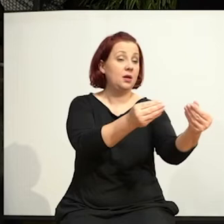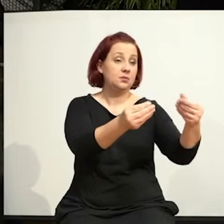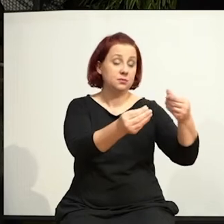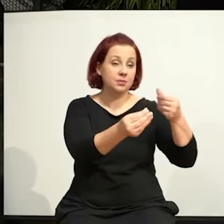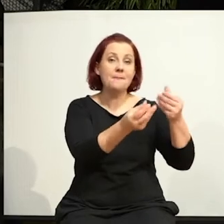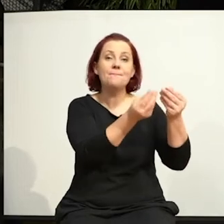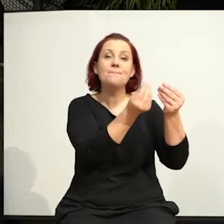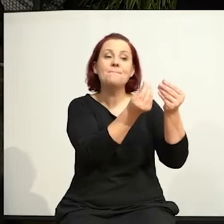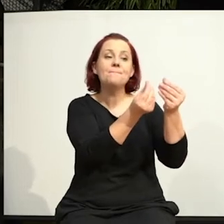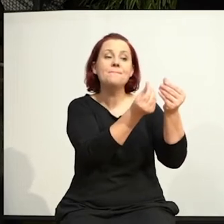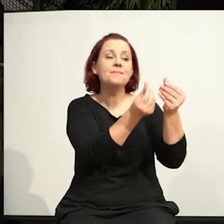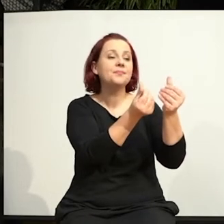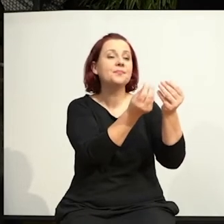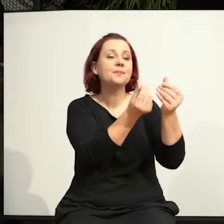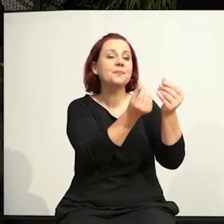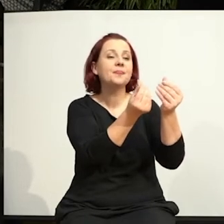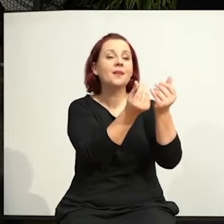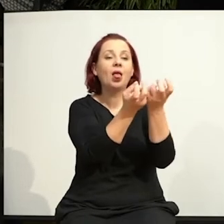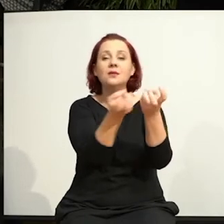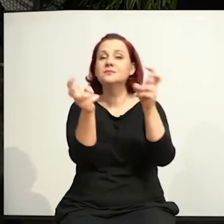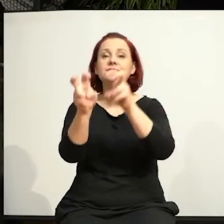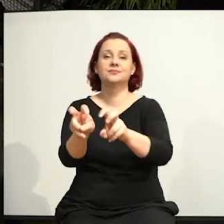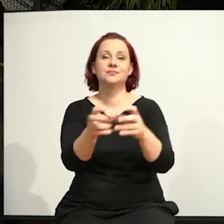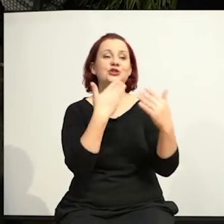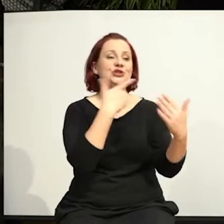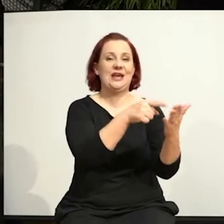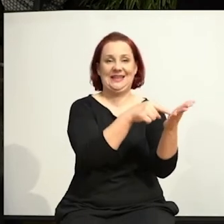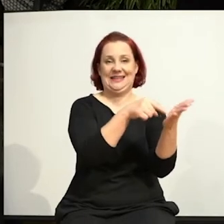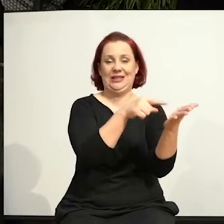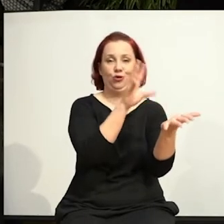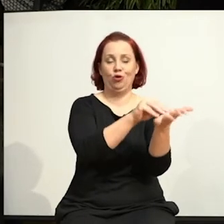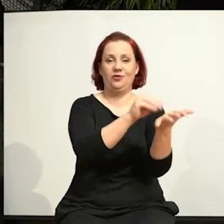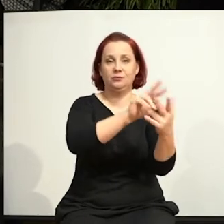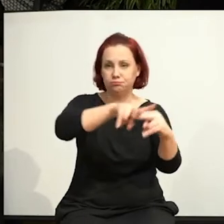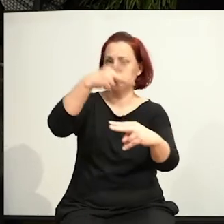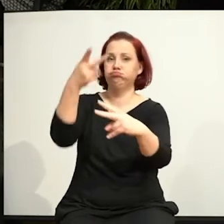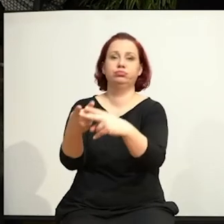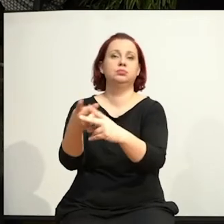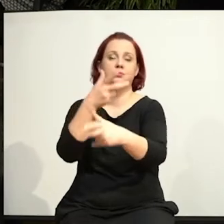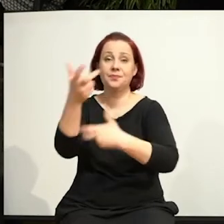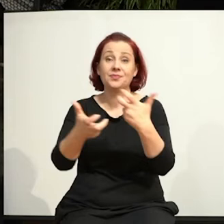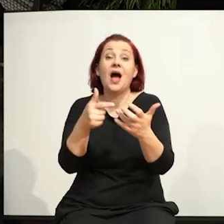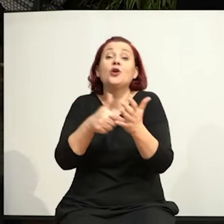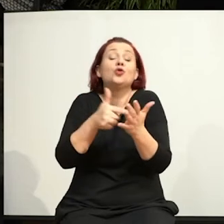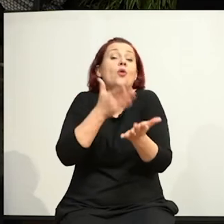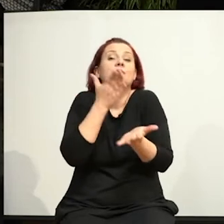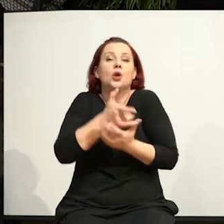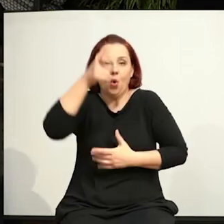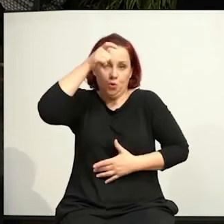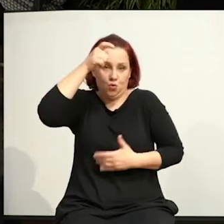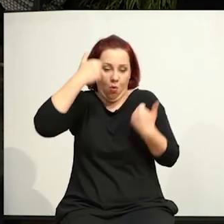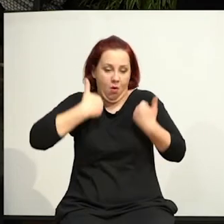dla twórczych czynów, tak? Czegoś, co, do czego zdolny jest tylko człowiek,